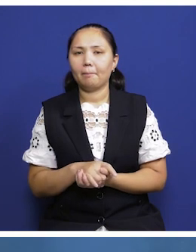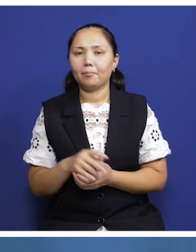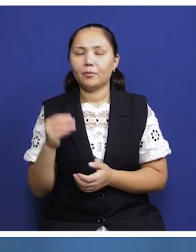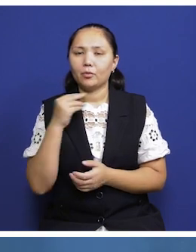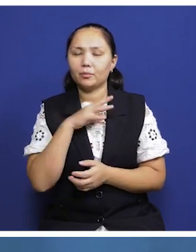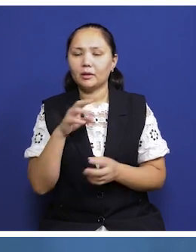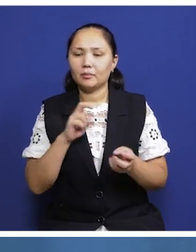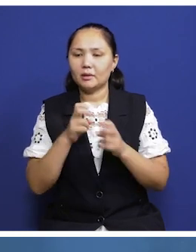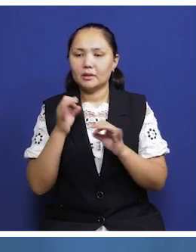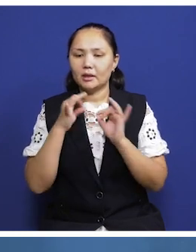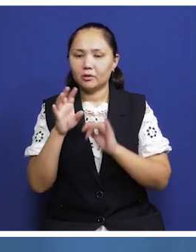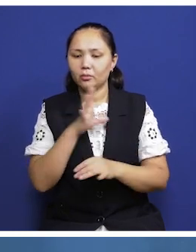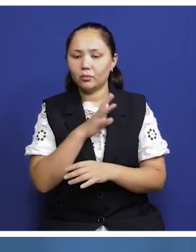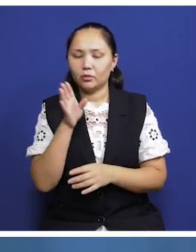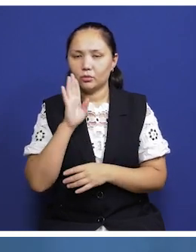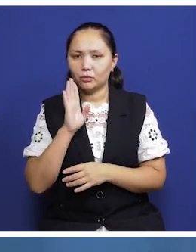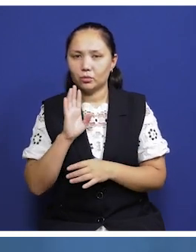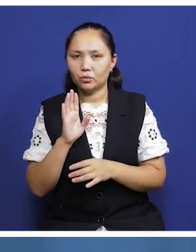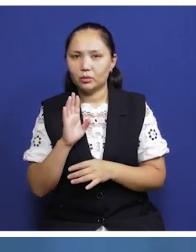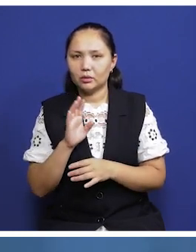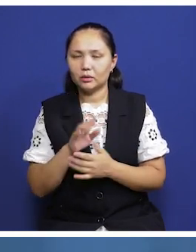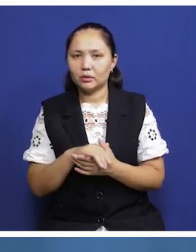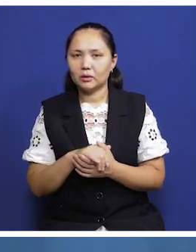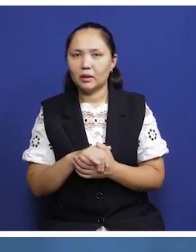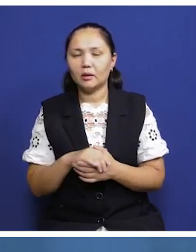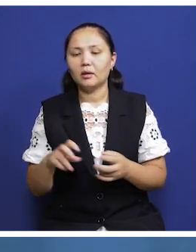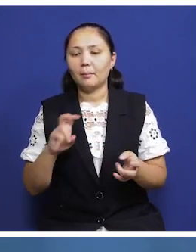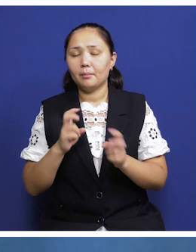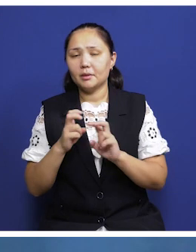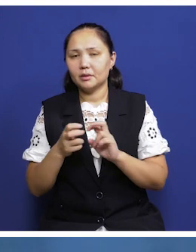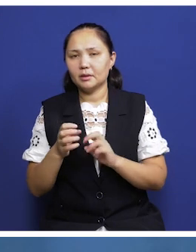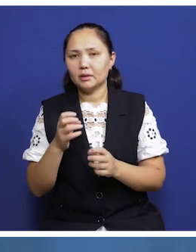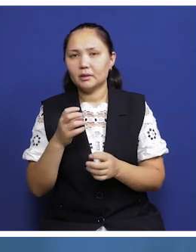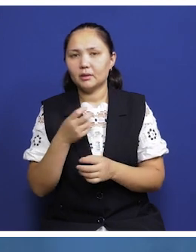мәселе көтерген болатынбыз, бірақ сот процесі жүргізіліп сондай мәліметті беріп отыр.